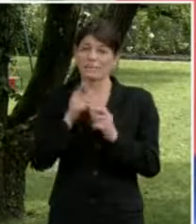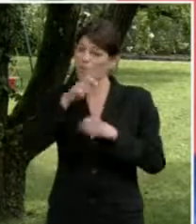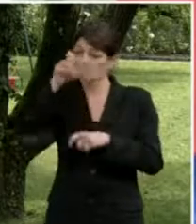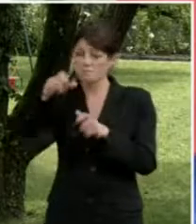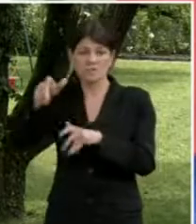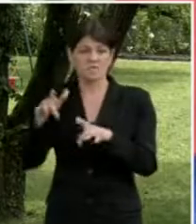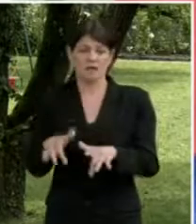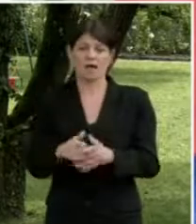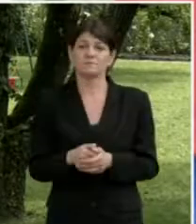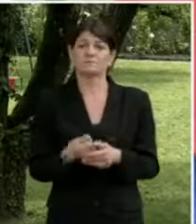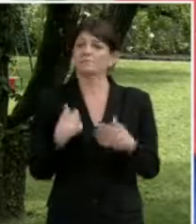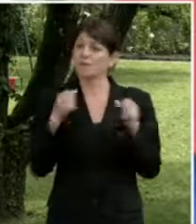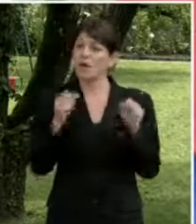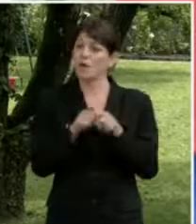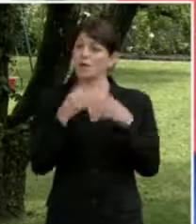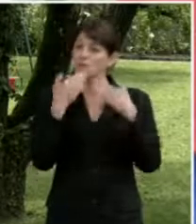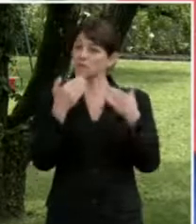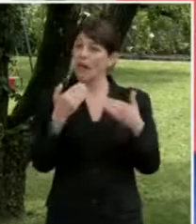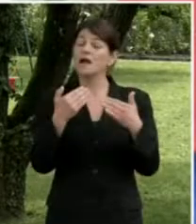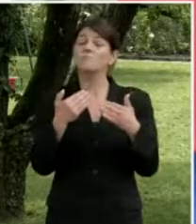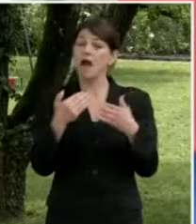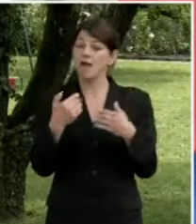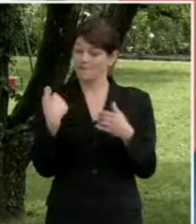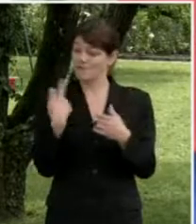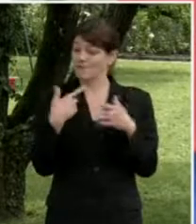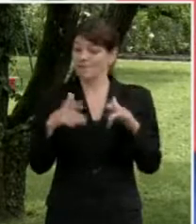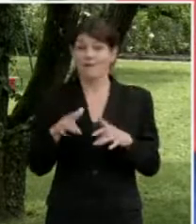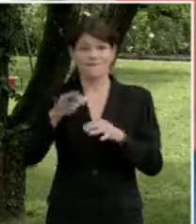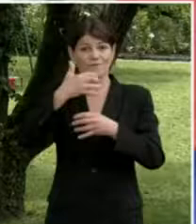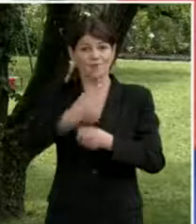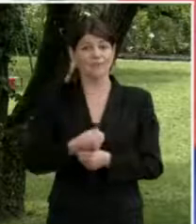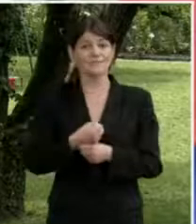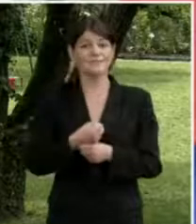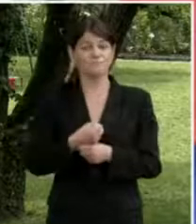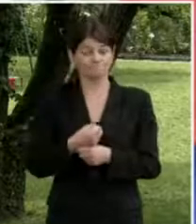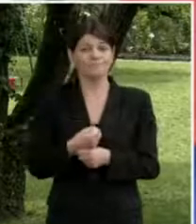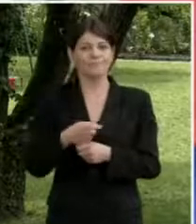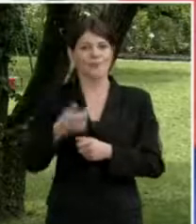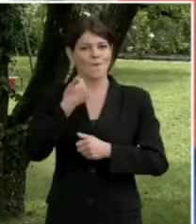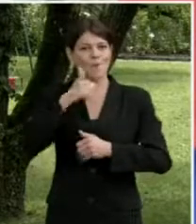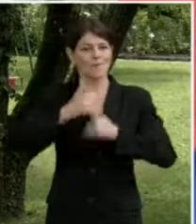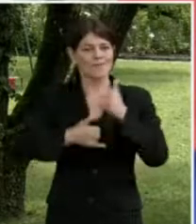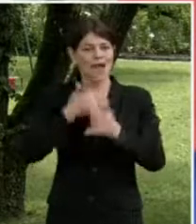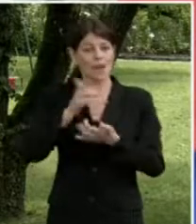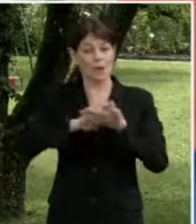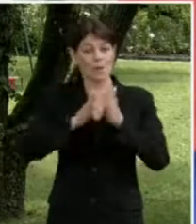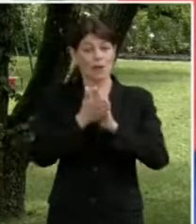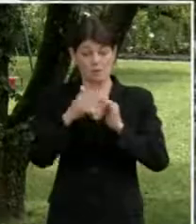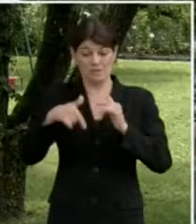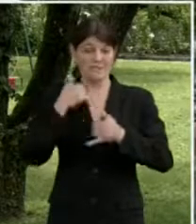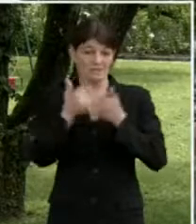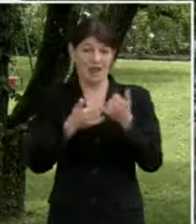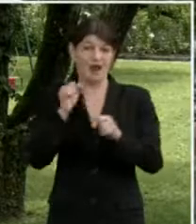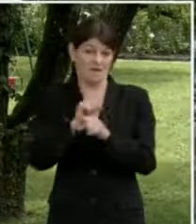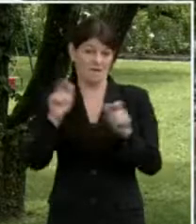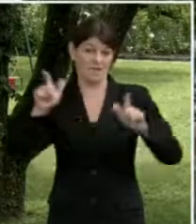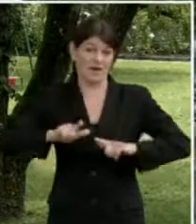Dankbar können wir auch für unsere Verfassung sein, deren 100-jähriges Jubiläum wir dieses Jahr